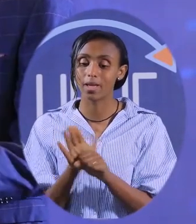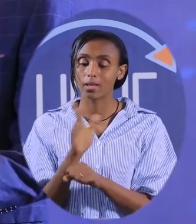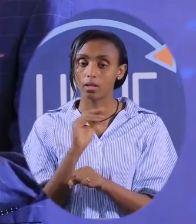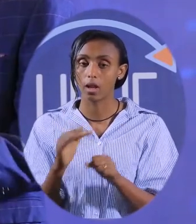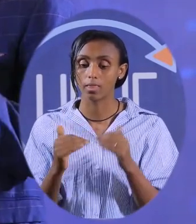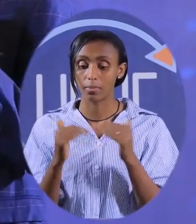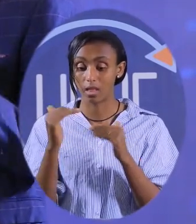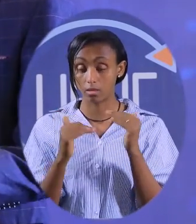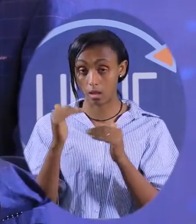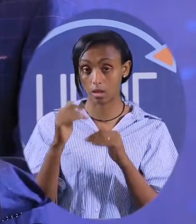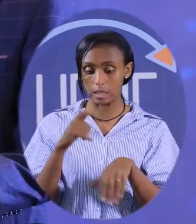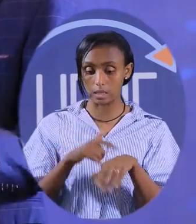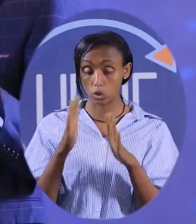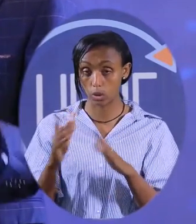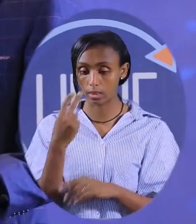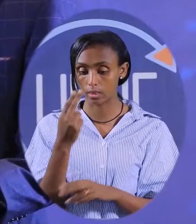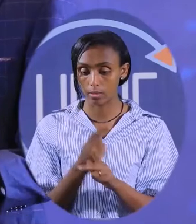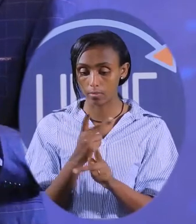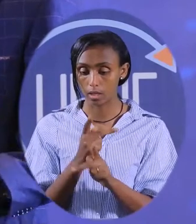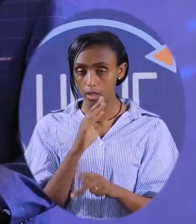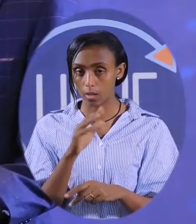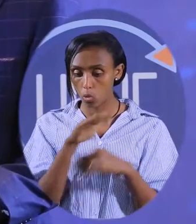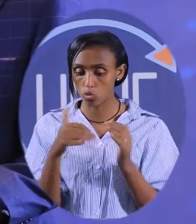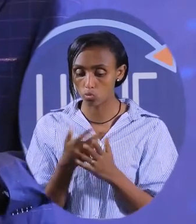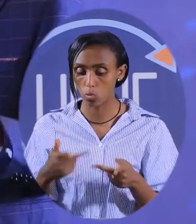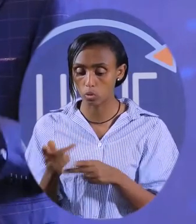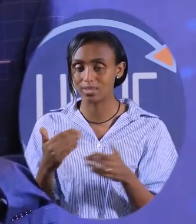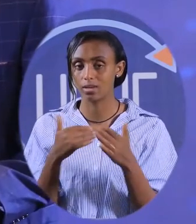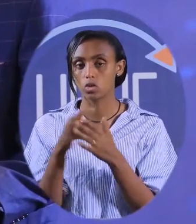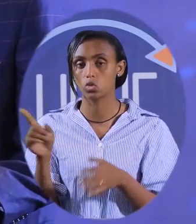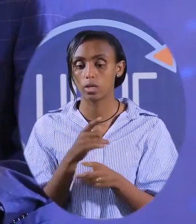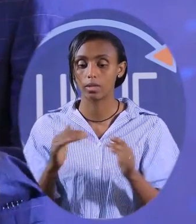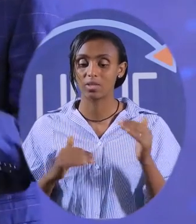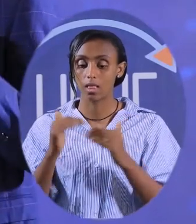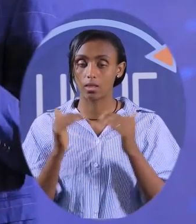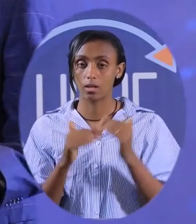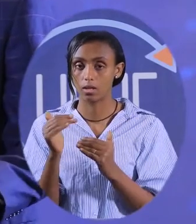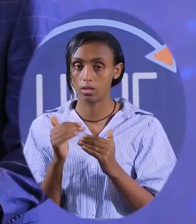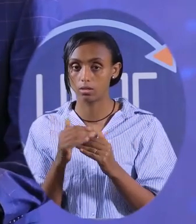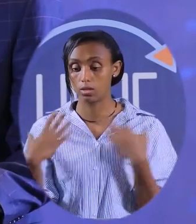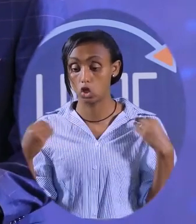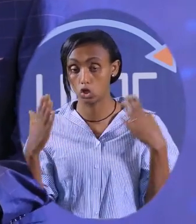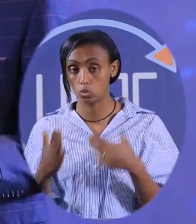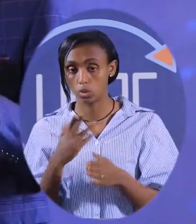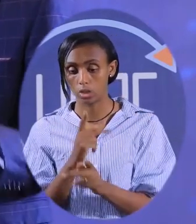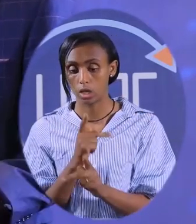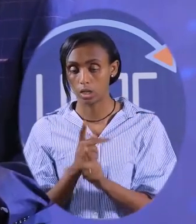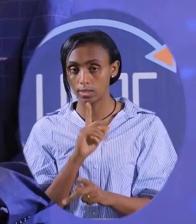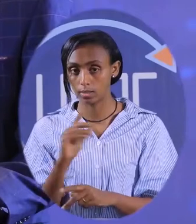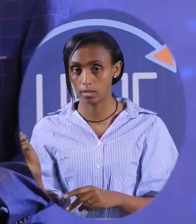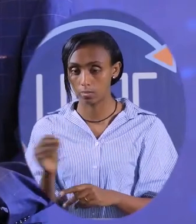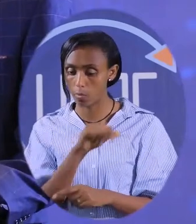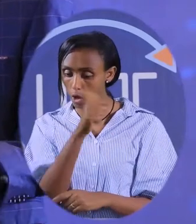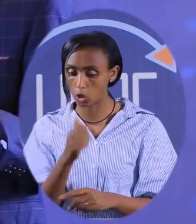እና ተመጣጣኝ ጊዜውን የተጠበቀና በሁሉም ቦታ ተደራሽ የሆነ የተመጣጠነ ደህንነቱ የተረጋገጠና